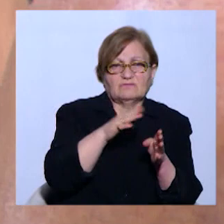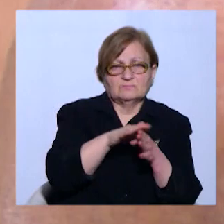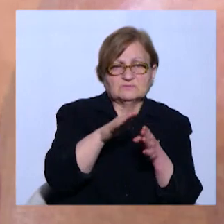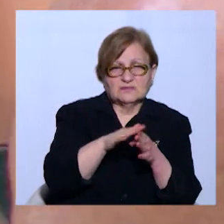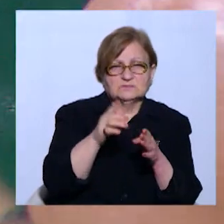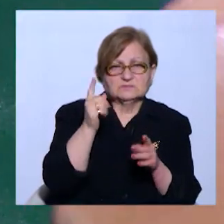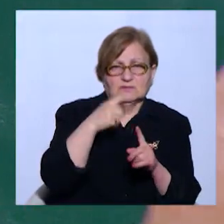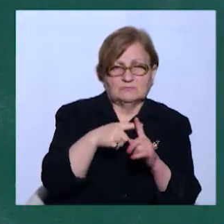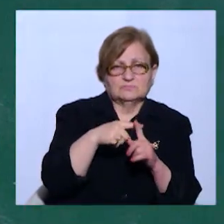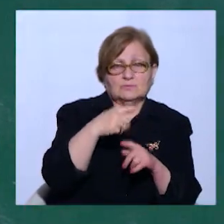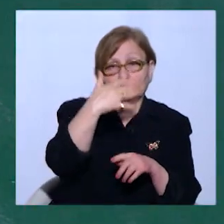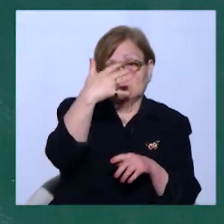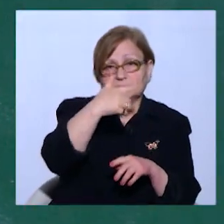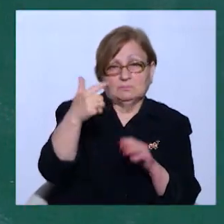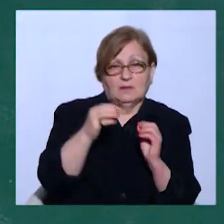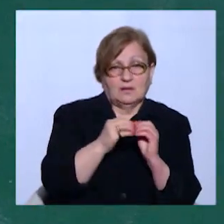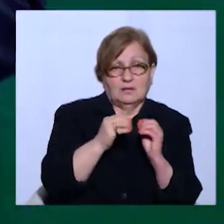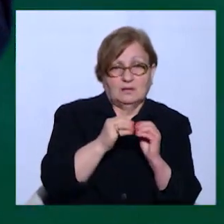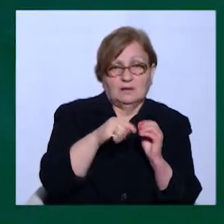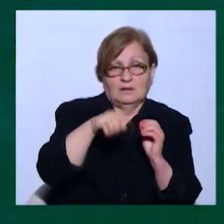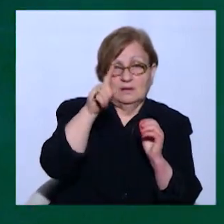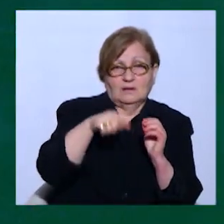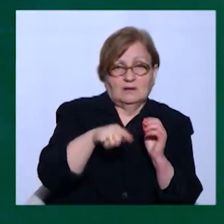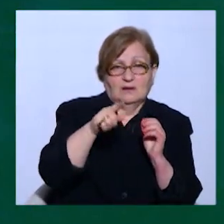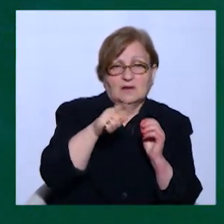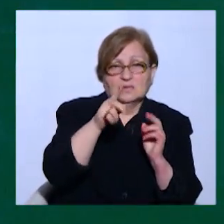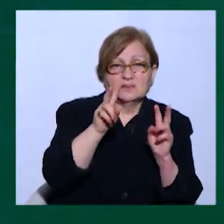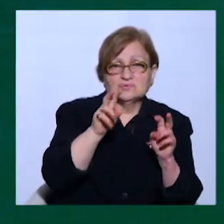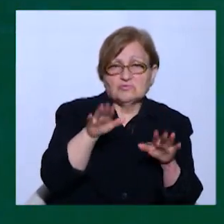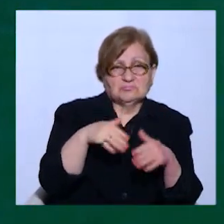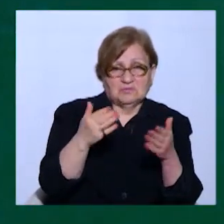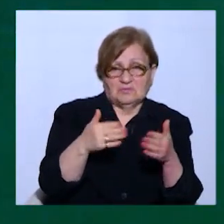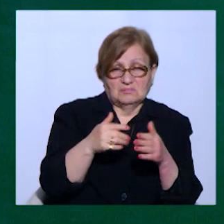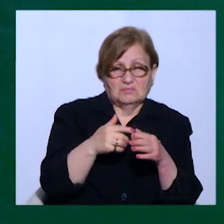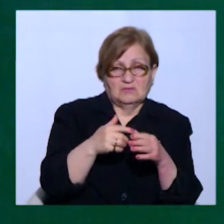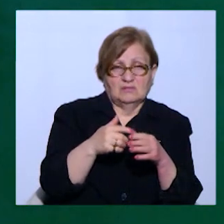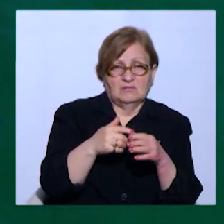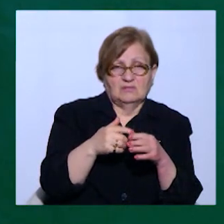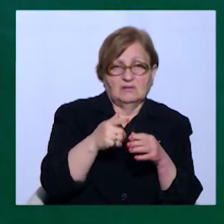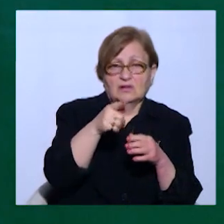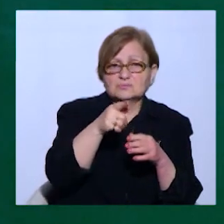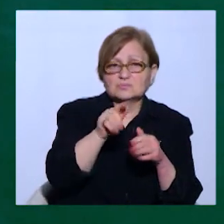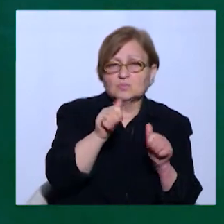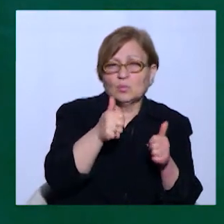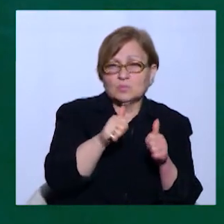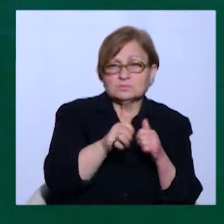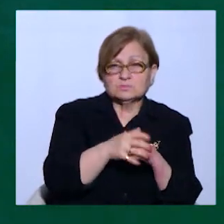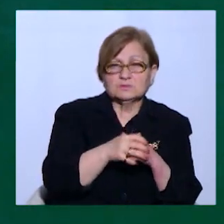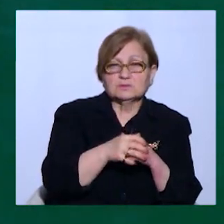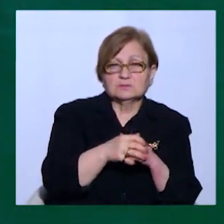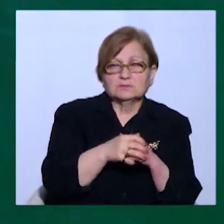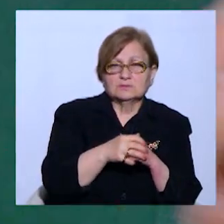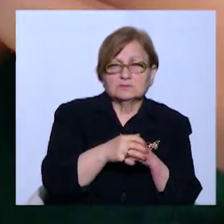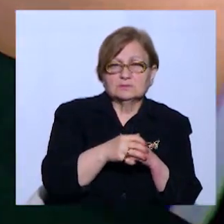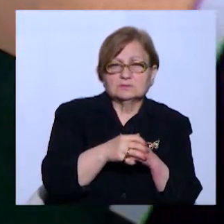მეათედი. მე ვიცი. როდესაც მათ შორის არანაირი ნიშანი არ არის, ეს დაიწერება როგორც